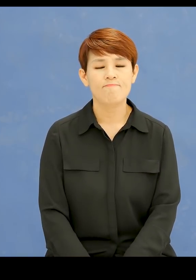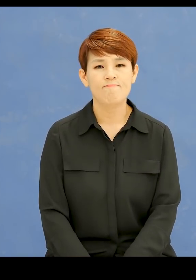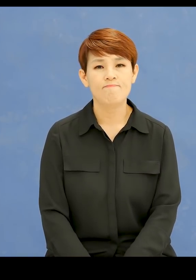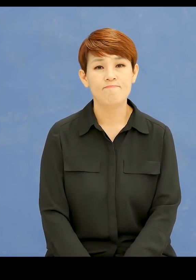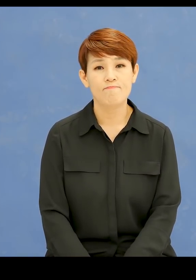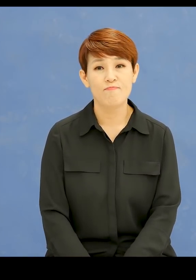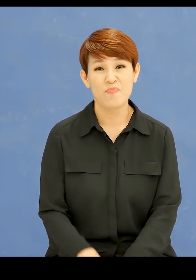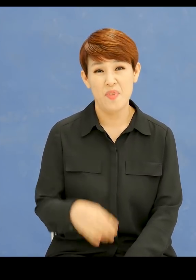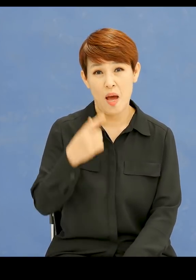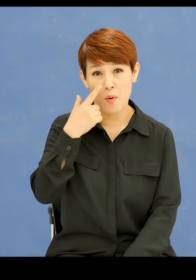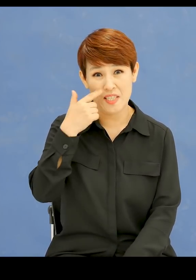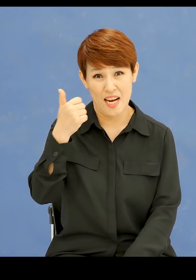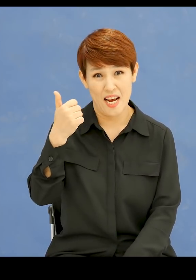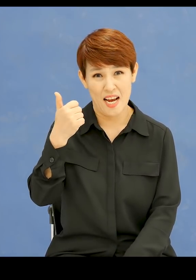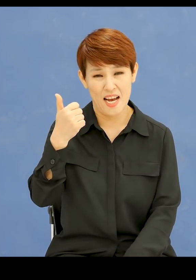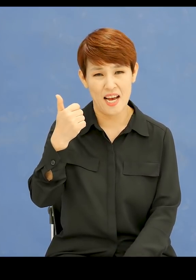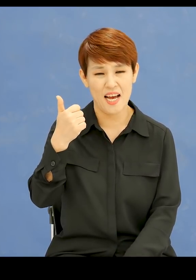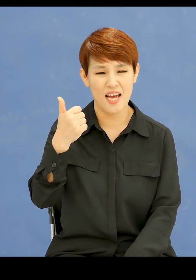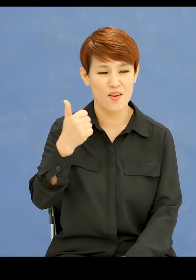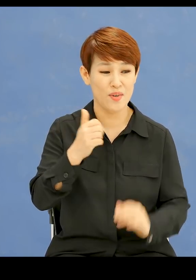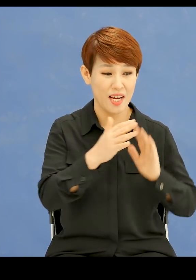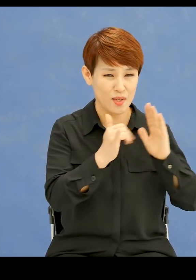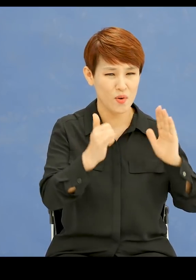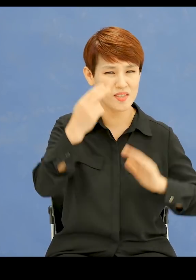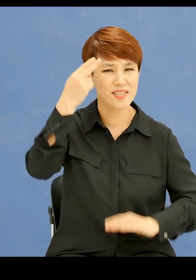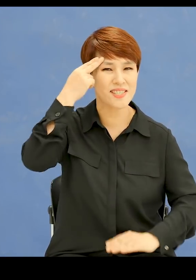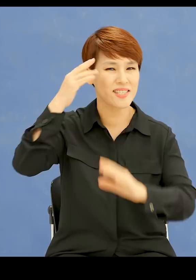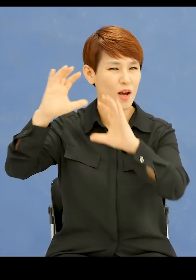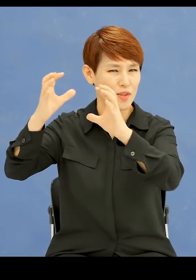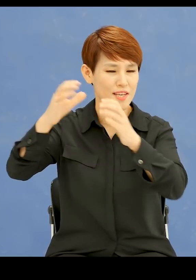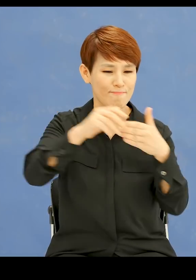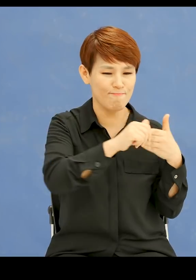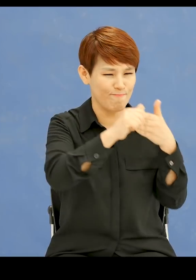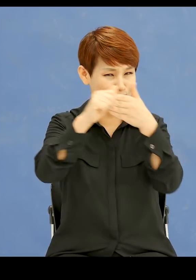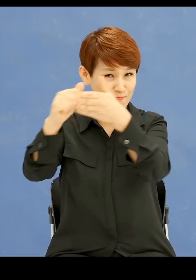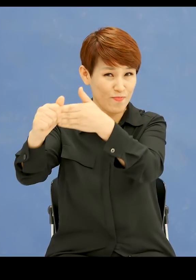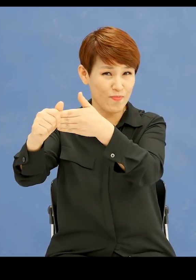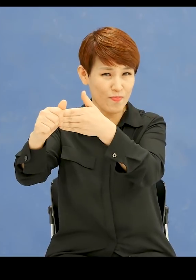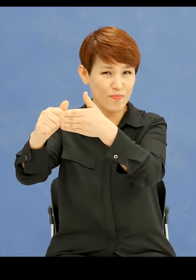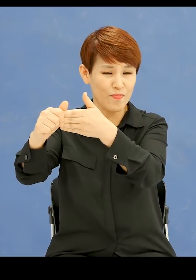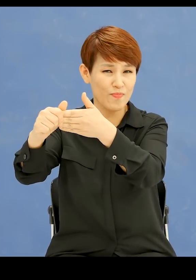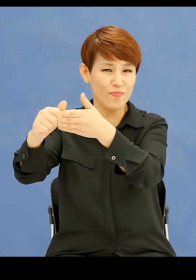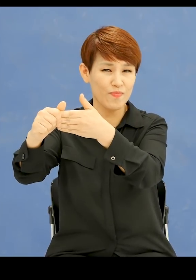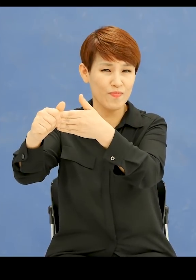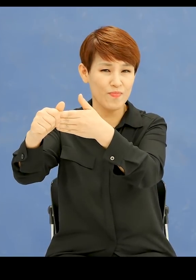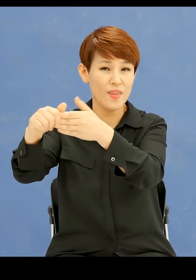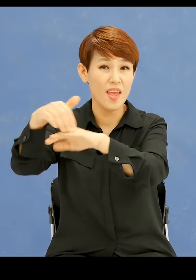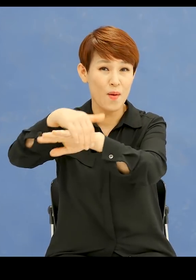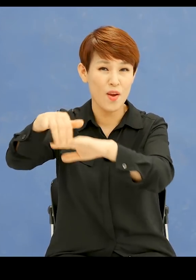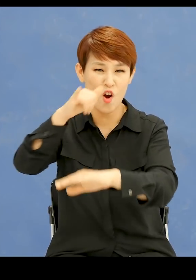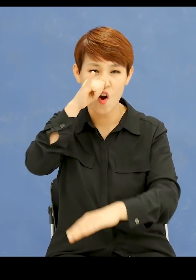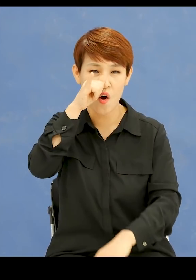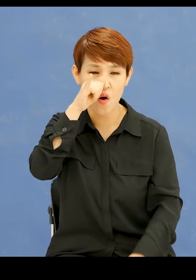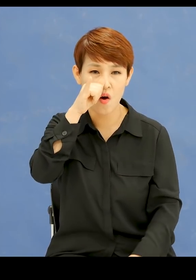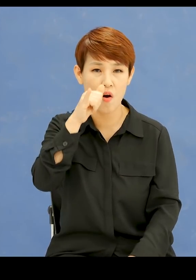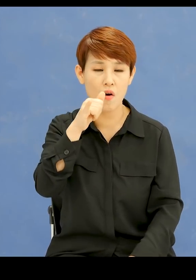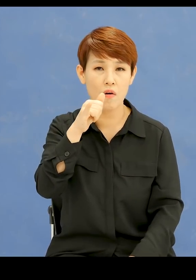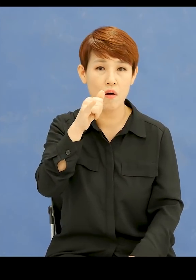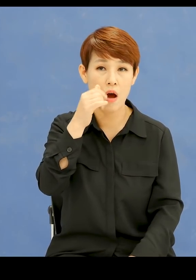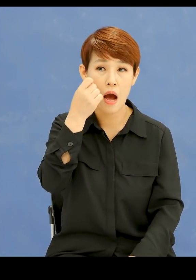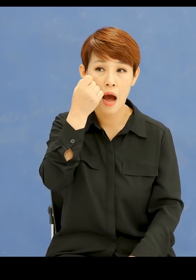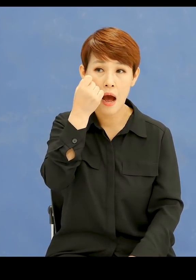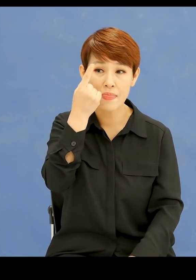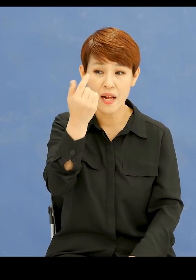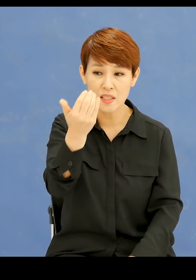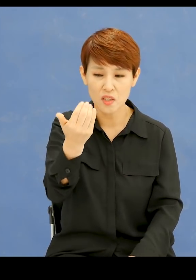그때 이제 아버지가 우리 가족을 사우디로 이제 데리고 와서 살려고 하셨고 사실은 한 달 남겨놓고 돌아가신